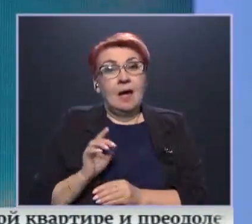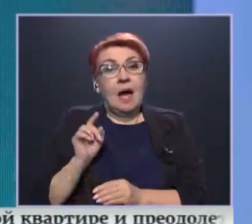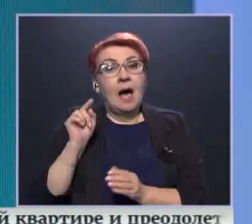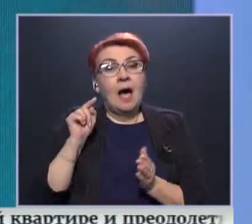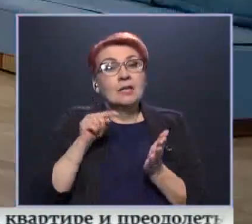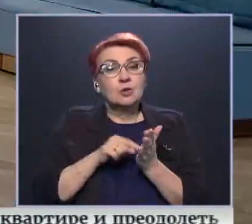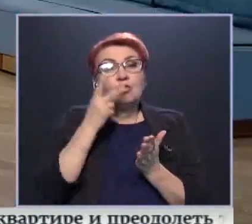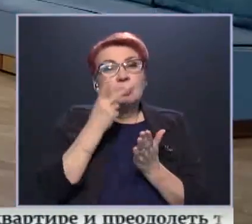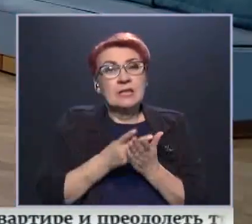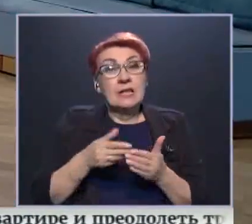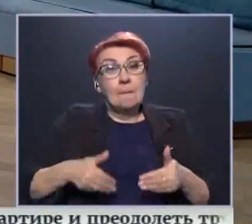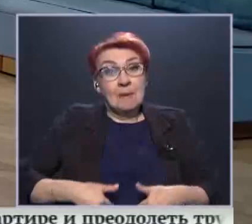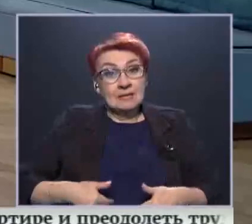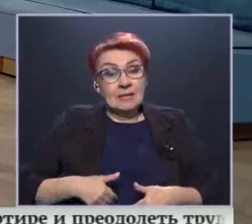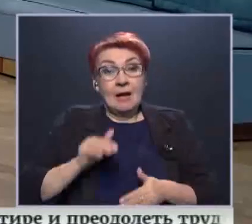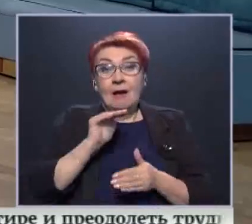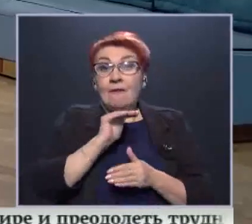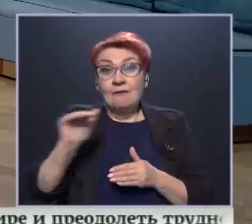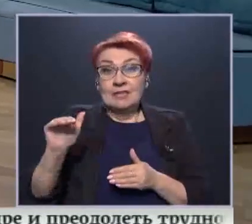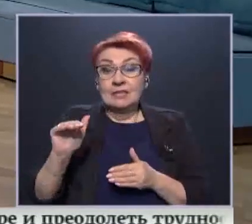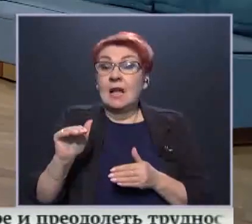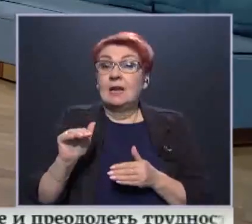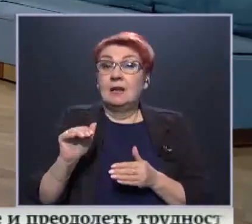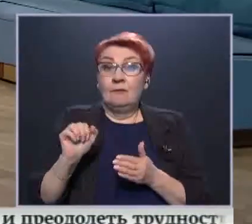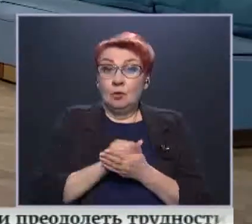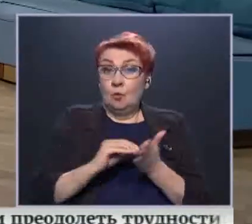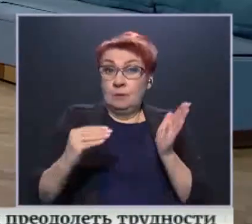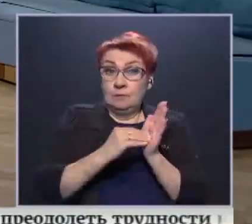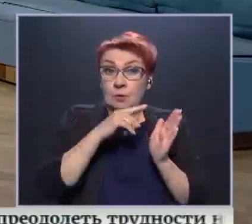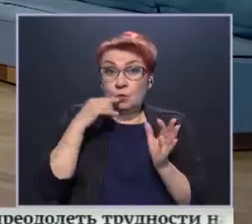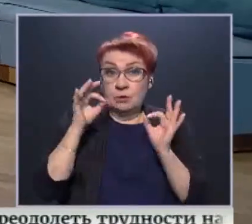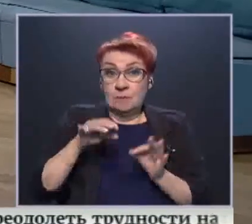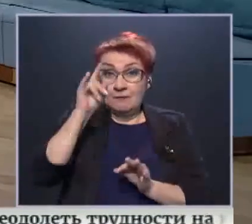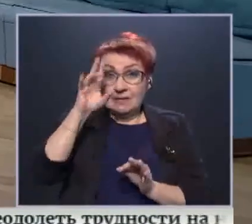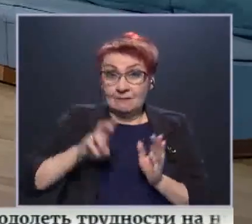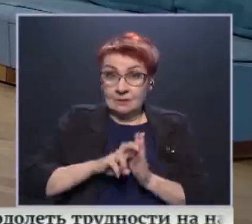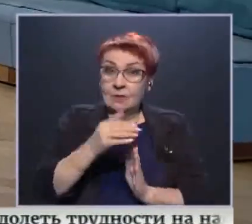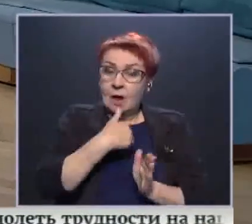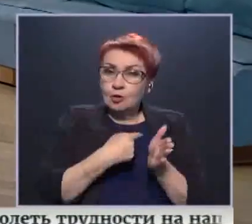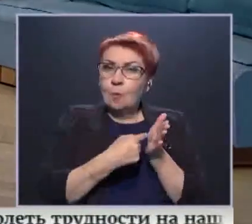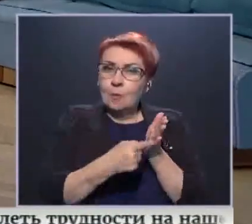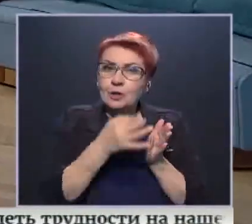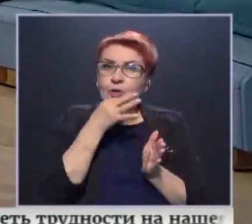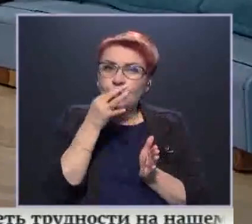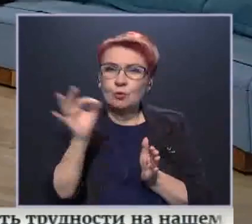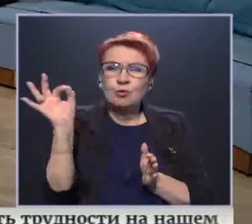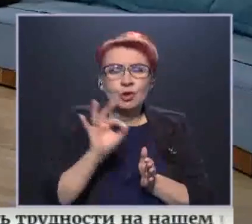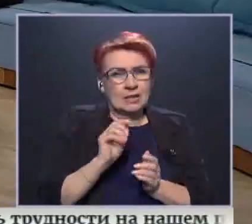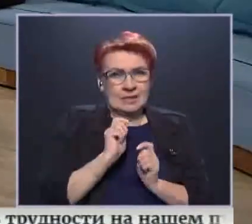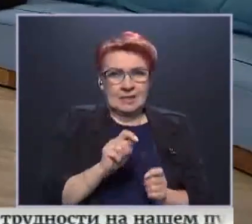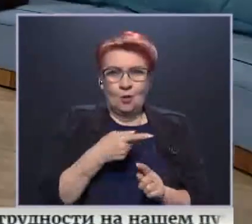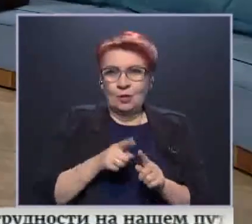вопрос освящен в официальном документе Русской Православной Церкви. Хочу подчеркнуть это. Часто задают этот